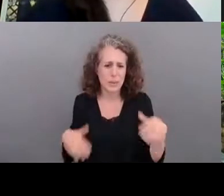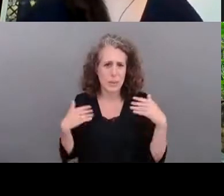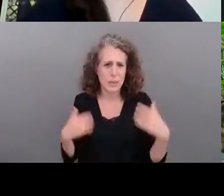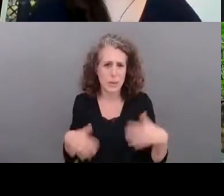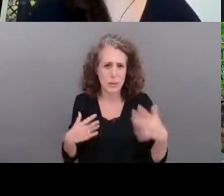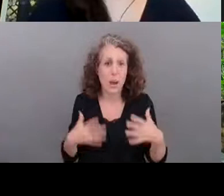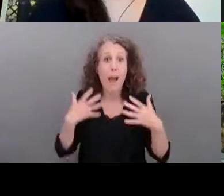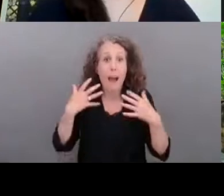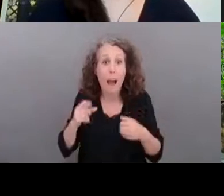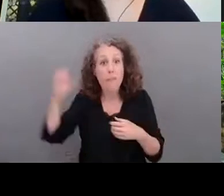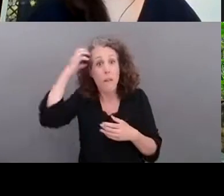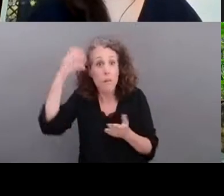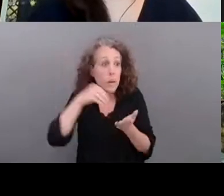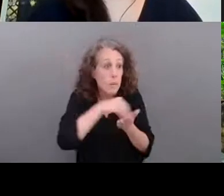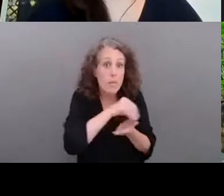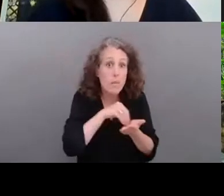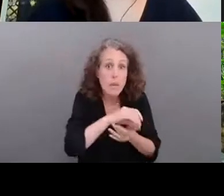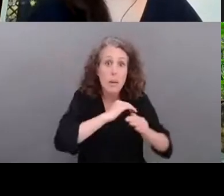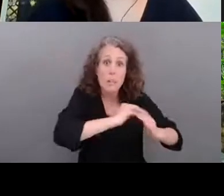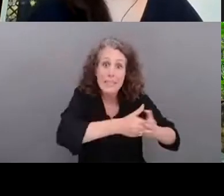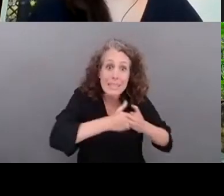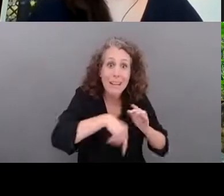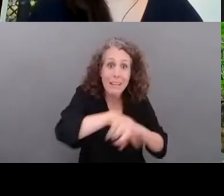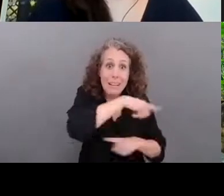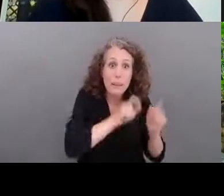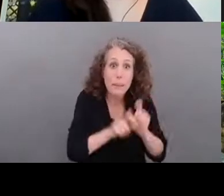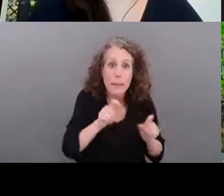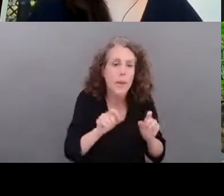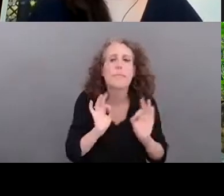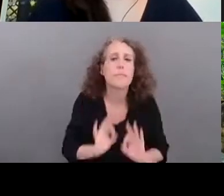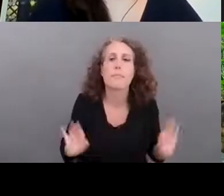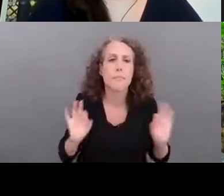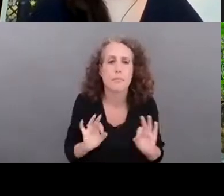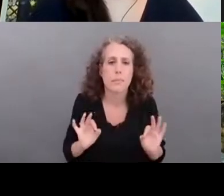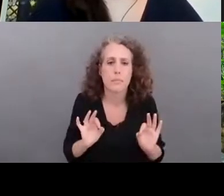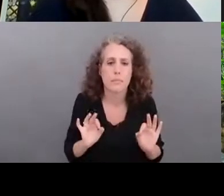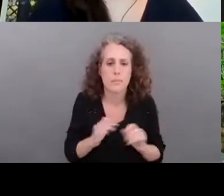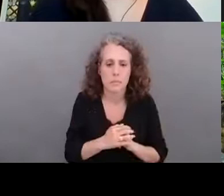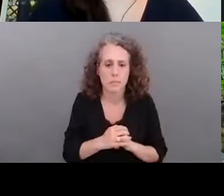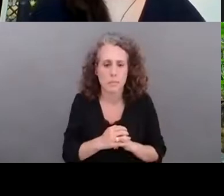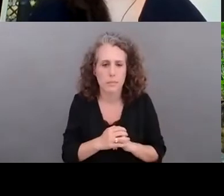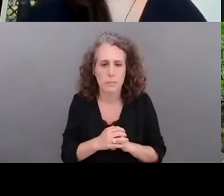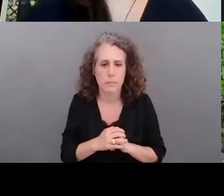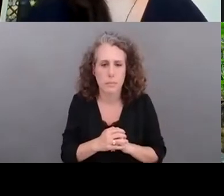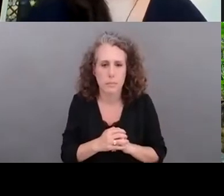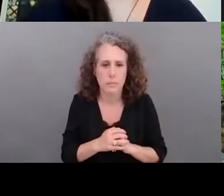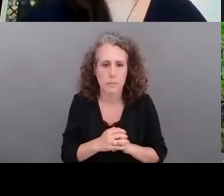Ensuite, il n'y a pas de programme de protection spécifique pour les personnes en situation de handicap. Comme vous le